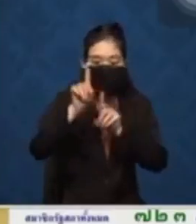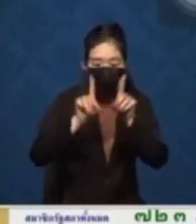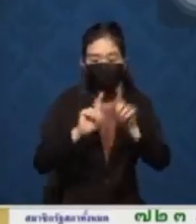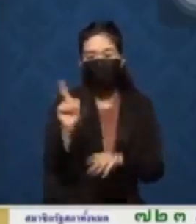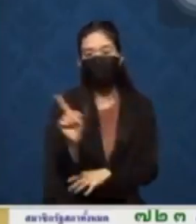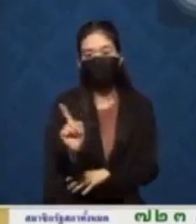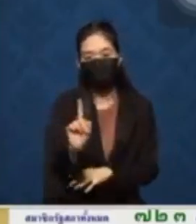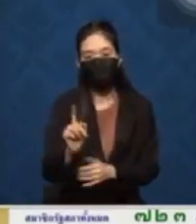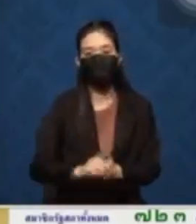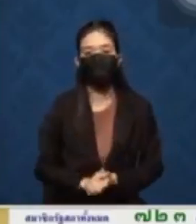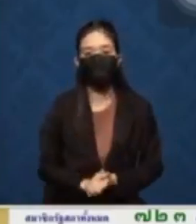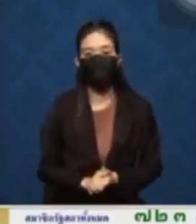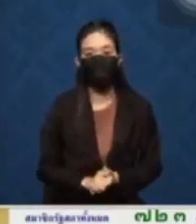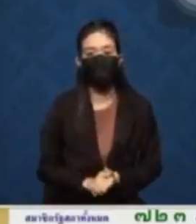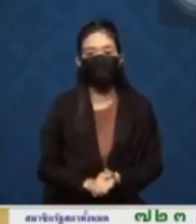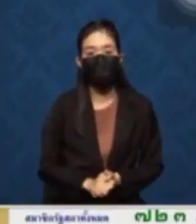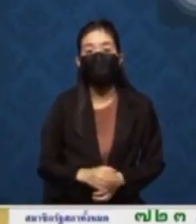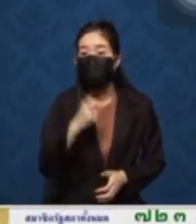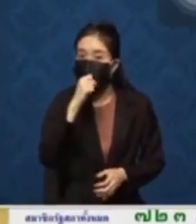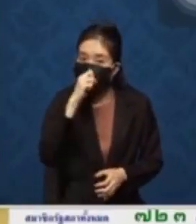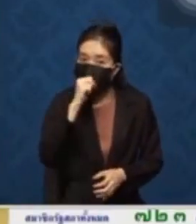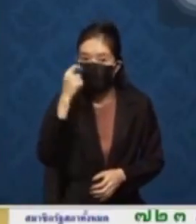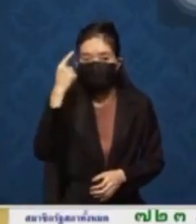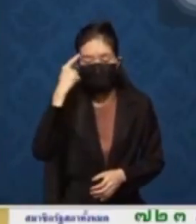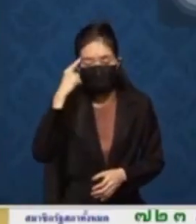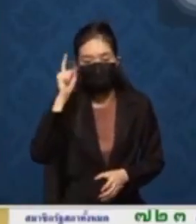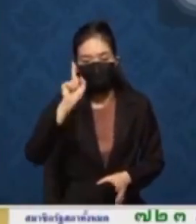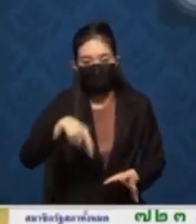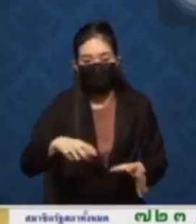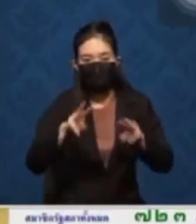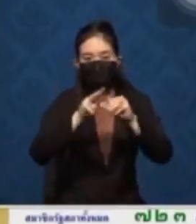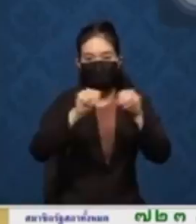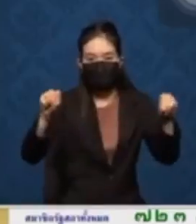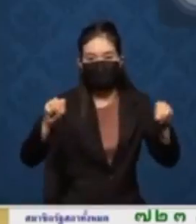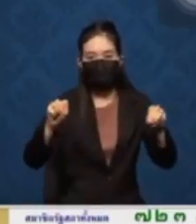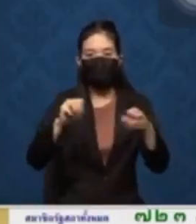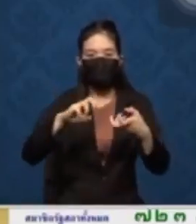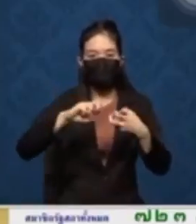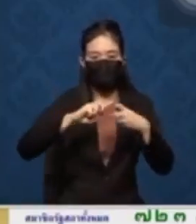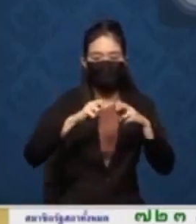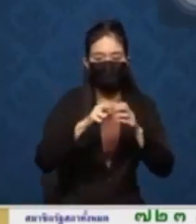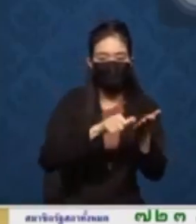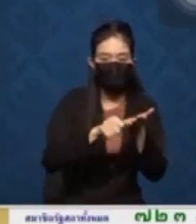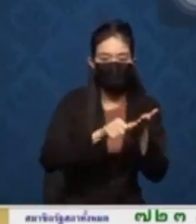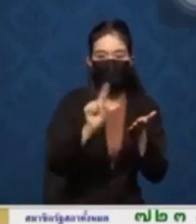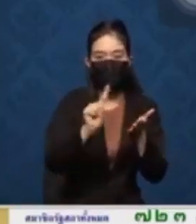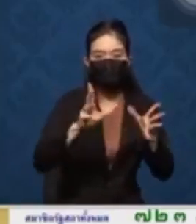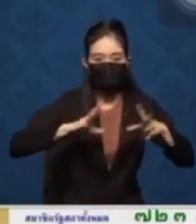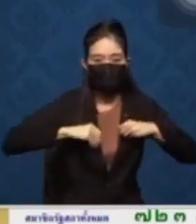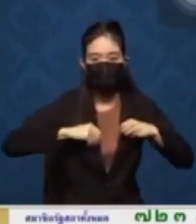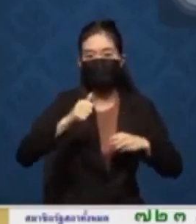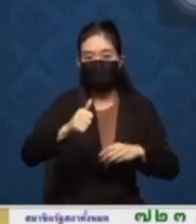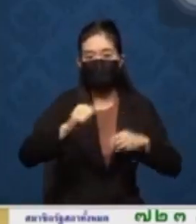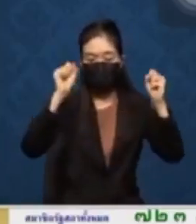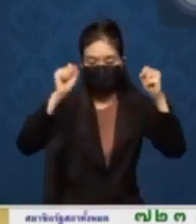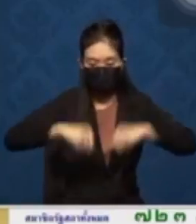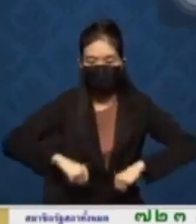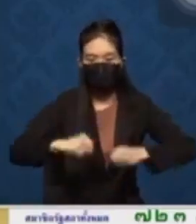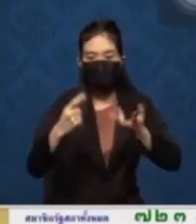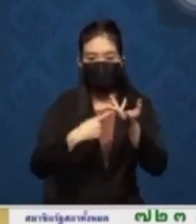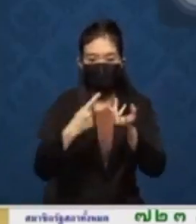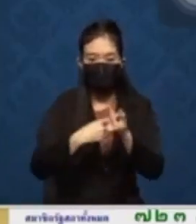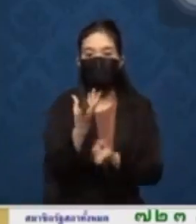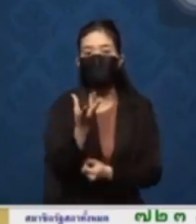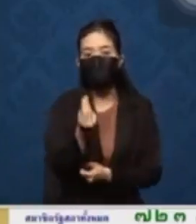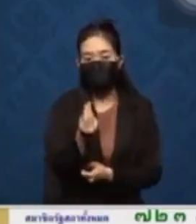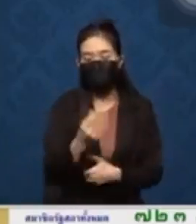คิดกันอย่างไรทางเดียวที่ท่านจะวัดได้นะครับคือการรับหลักการร่างแก้ไขรัฐธรรมนูญฉบับนี้แล้วไปดูผลการลงประชามติที่จะต้อง